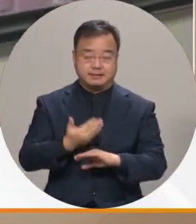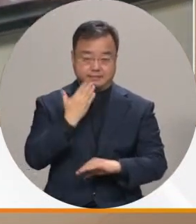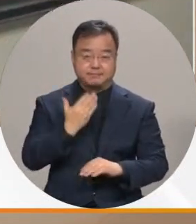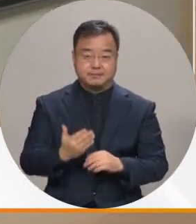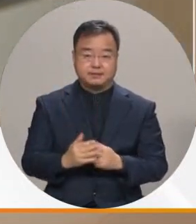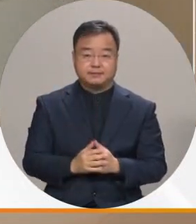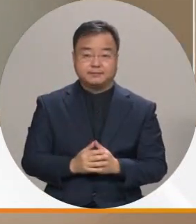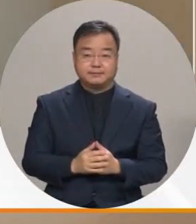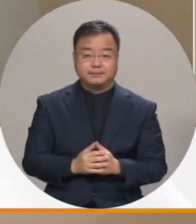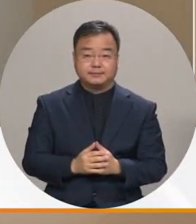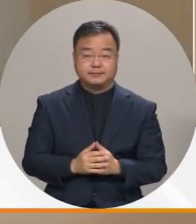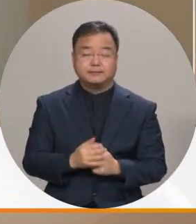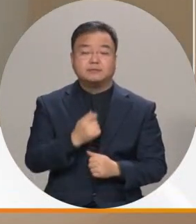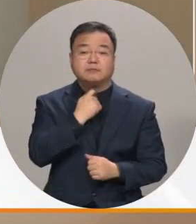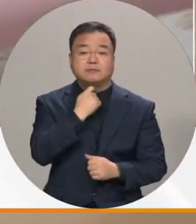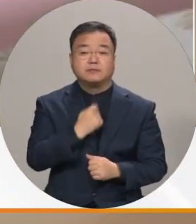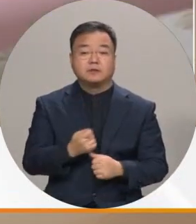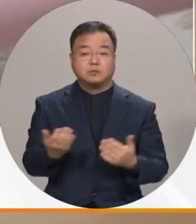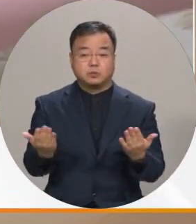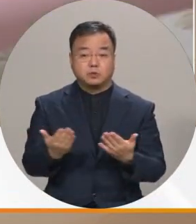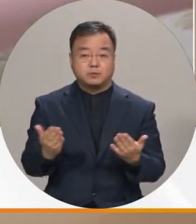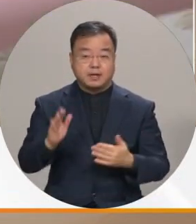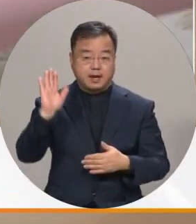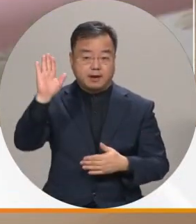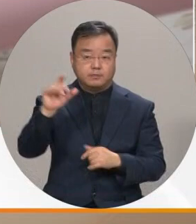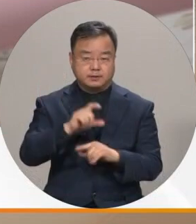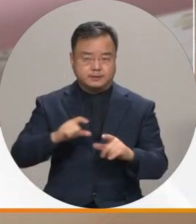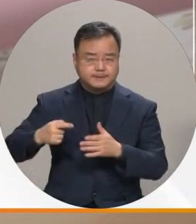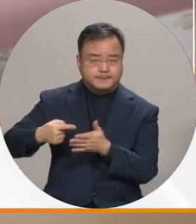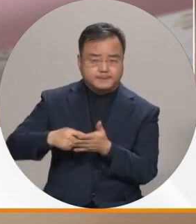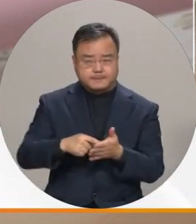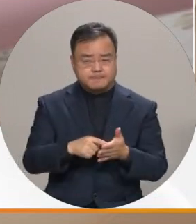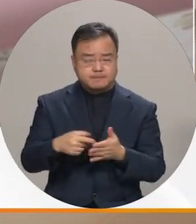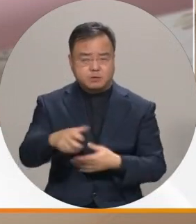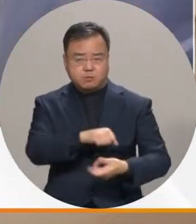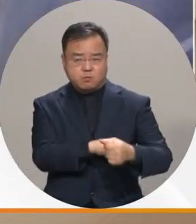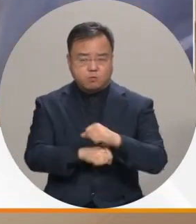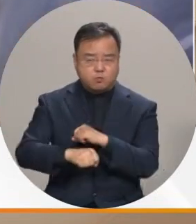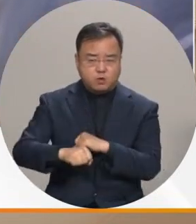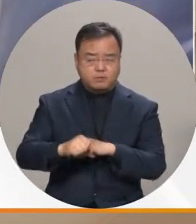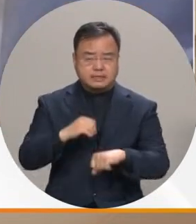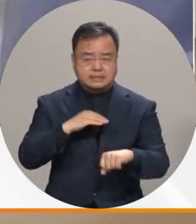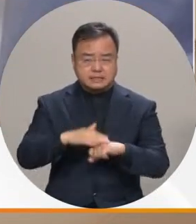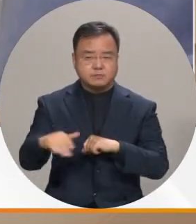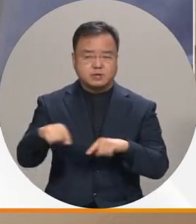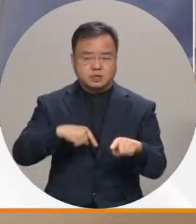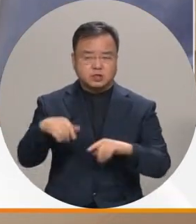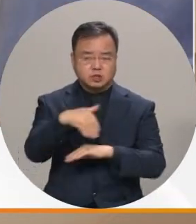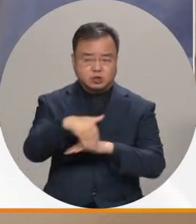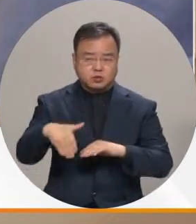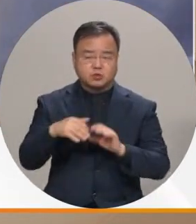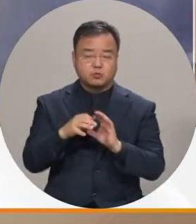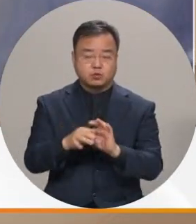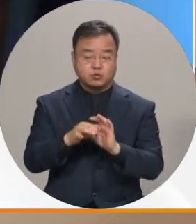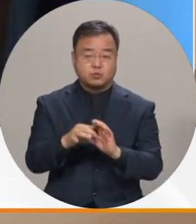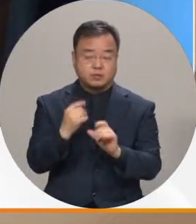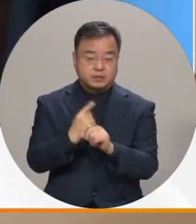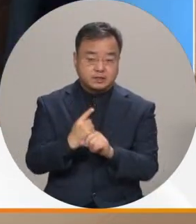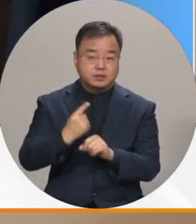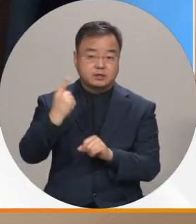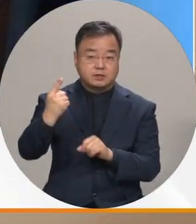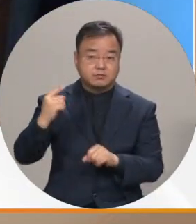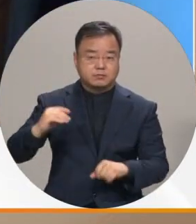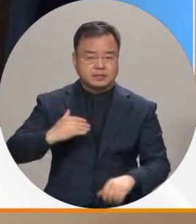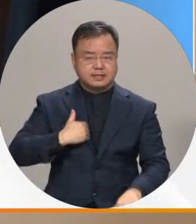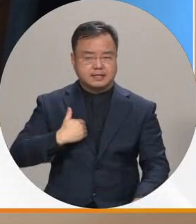것인데요 바라건데 앞으로 좀 더 적극적이고 과감한 어 그런 정책을 통해서 내년에는 아 제가 추계한